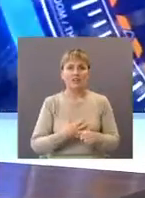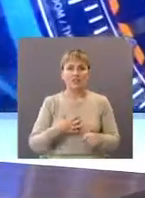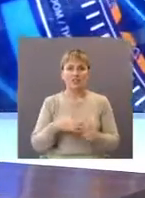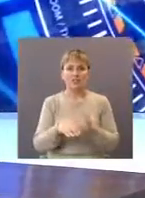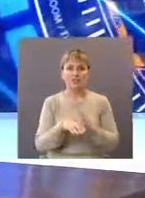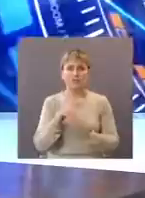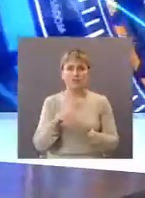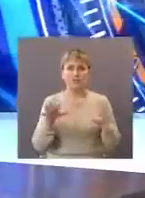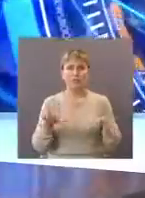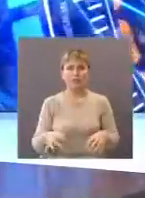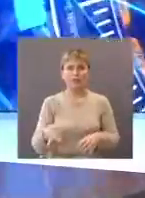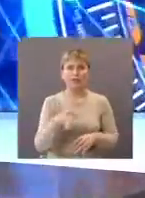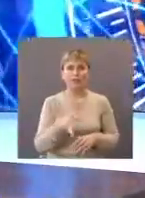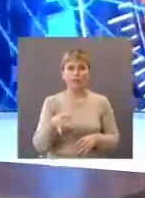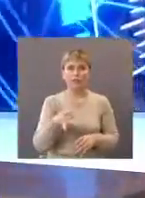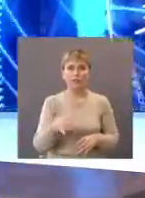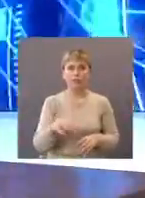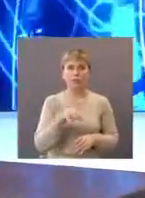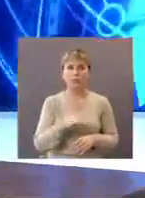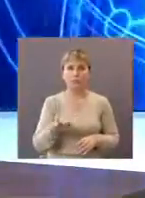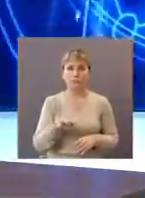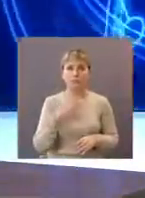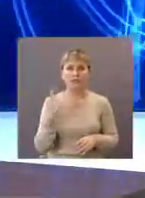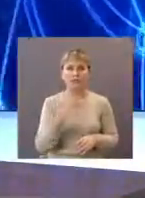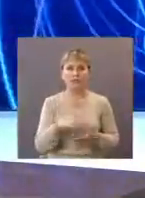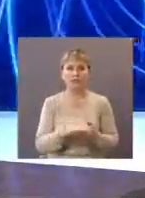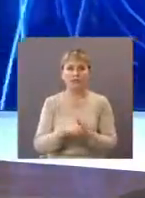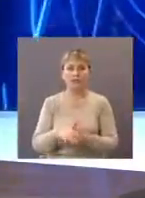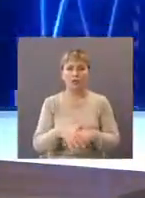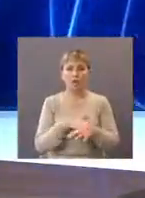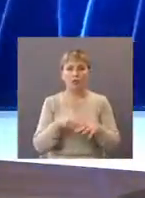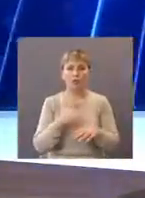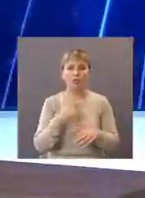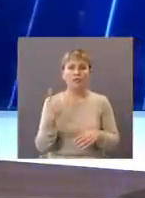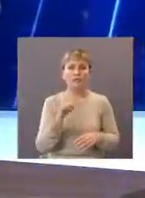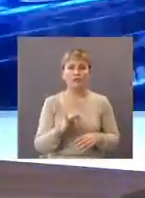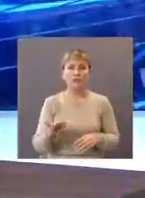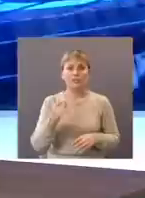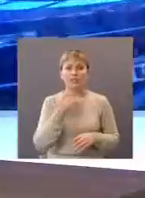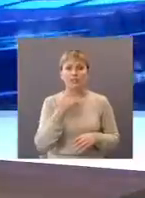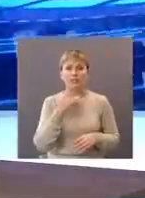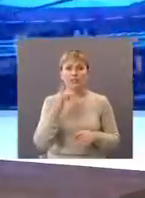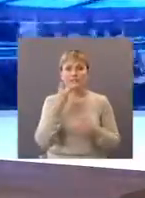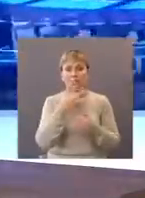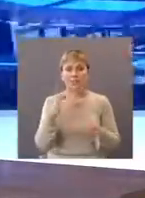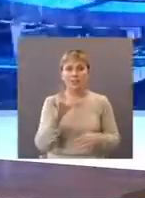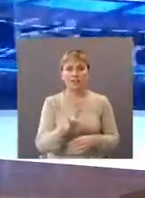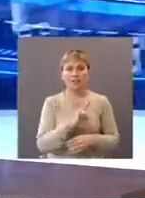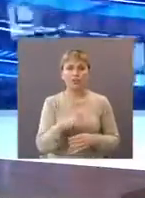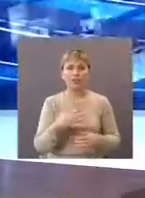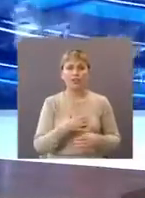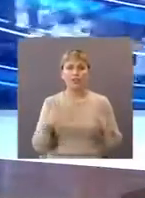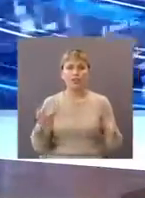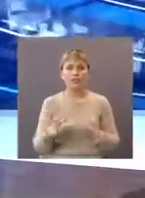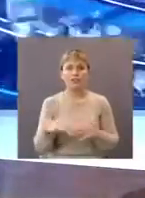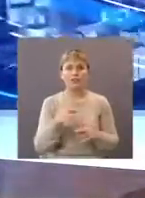выбор – выбор президента республики. Мы фактически единый народ. У нас одни – история, язык, религия и культура. И важно сохранить